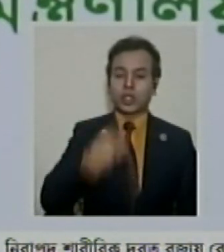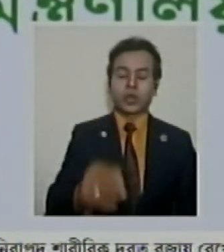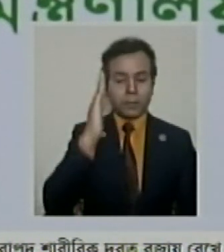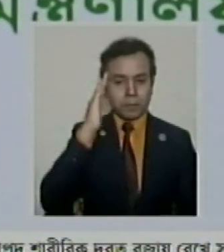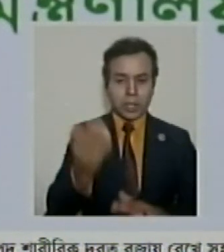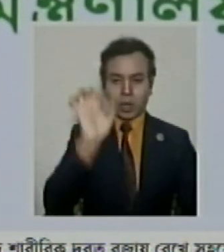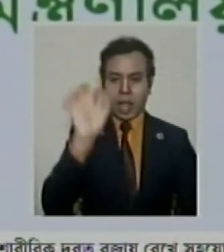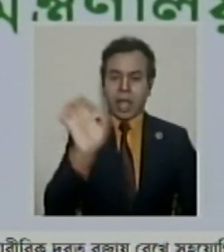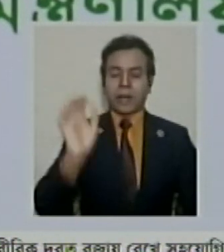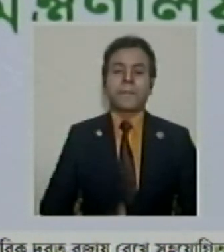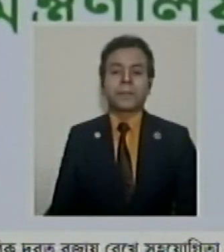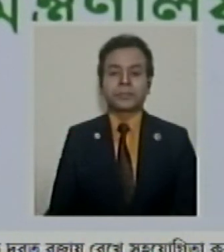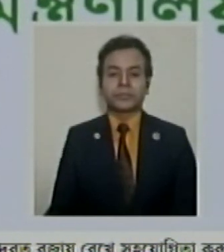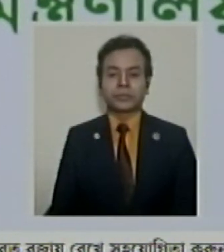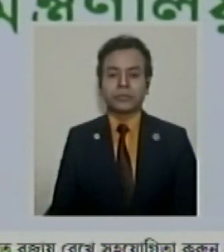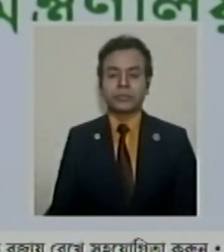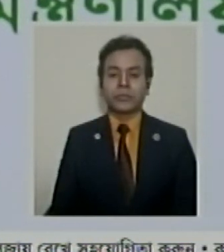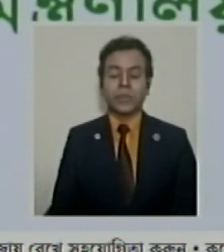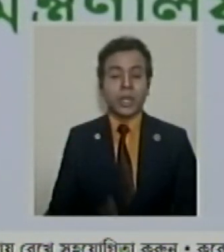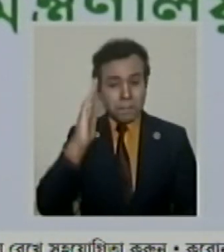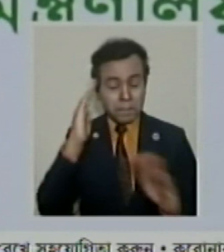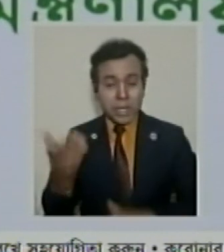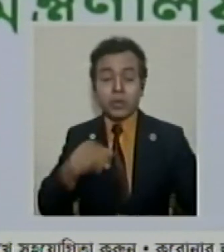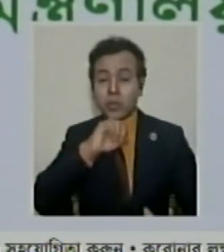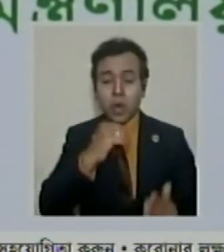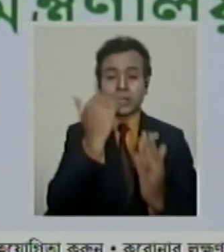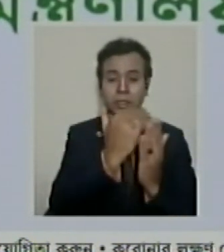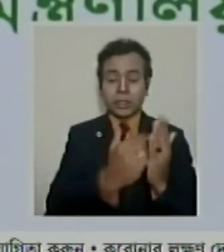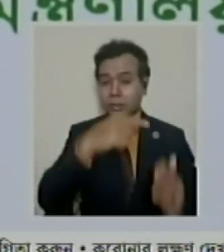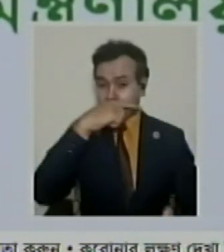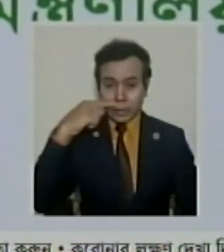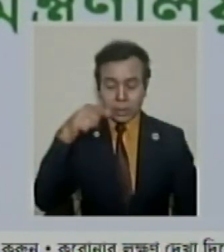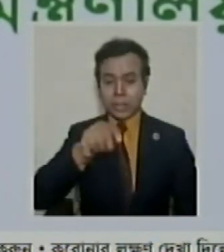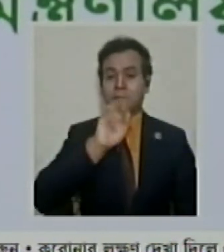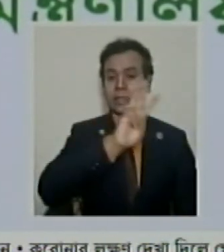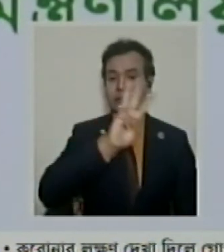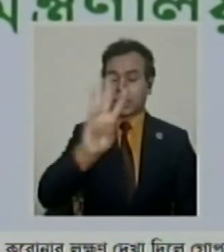138 জন, দুঃখিত, শনাক্ত বিবেচনায় মৃত্যুর হার 1.38%।